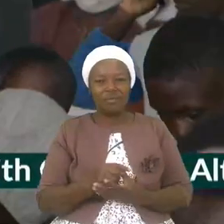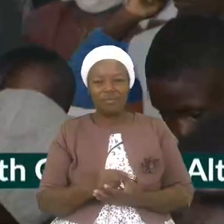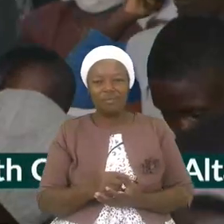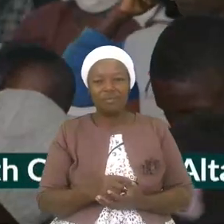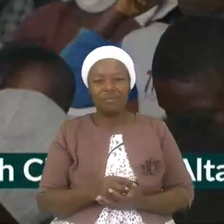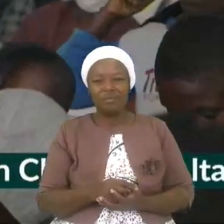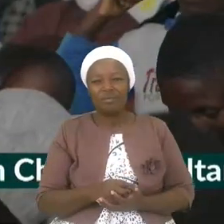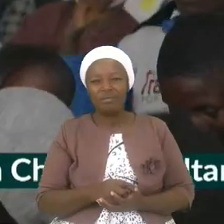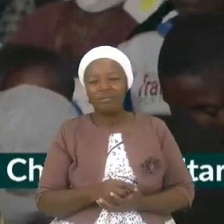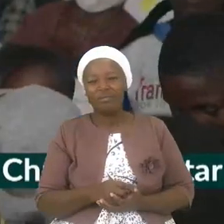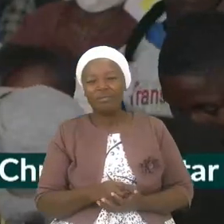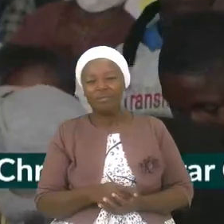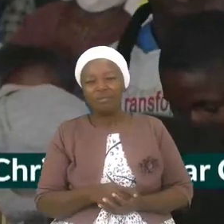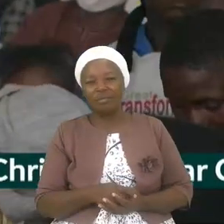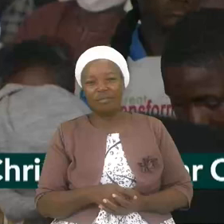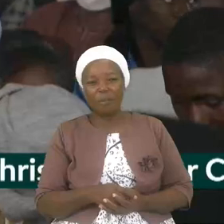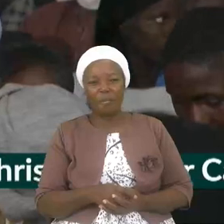Par conséquent,